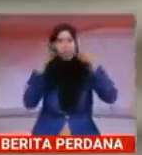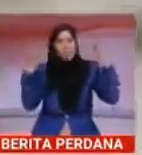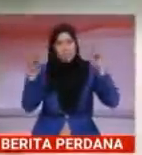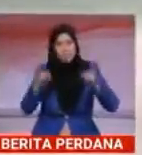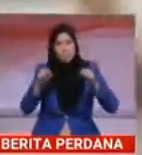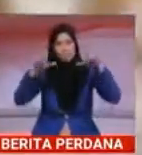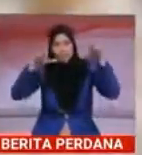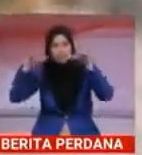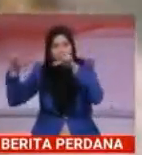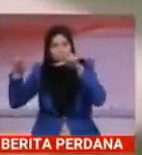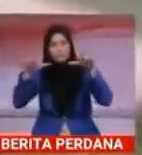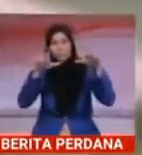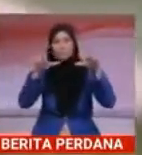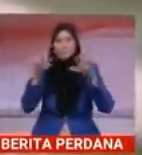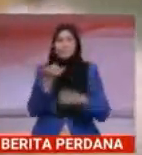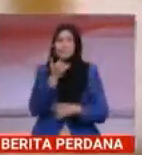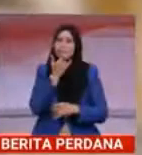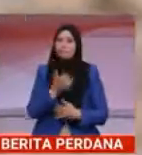bergambar.